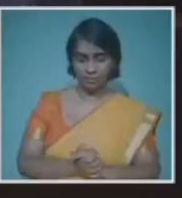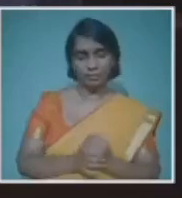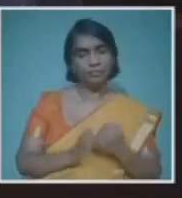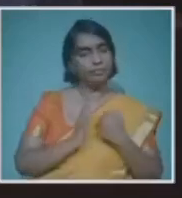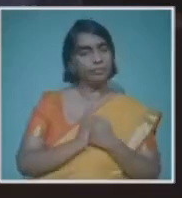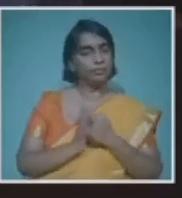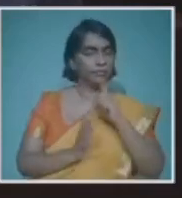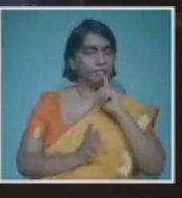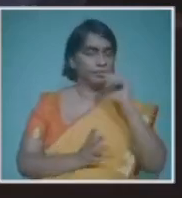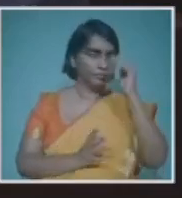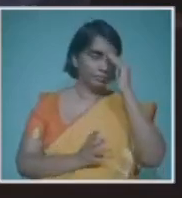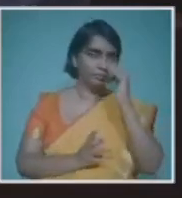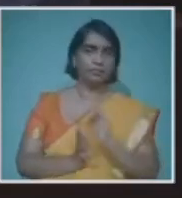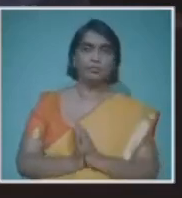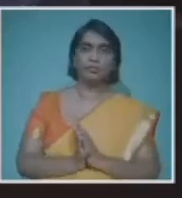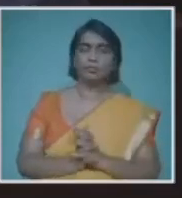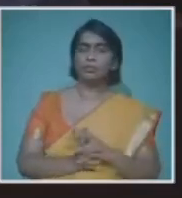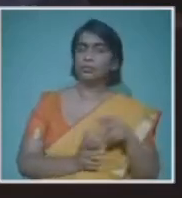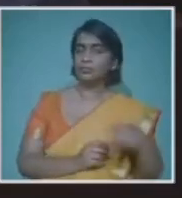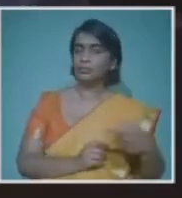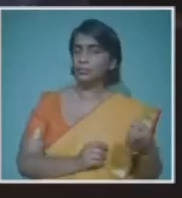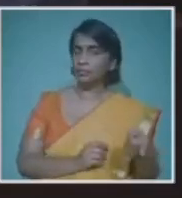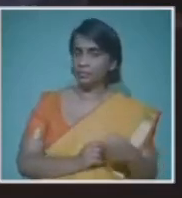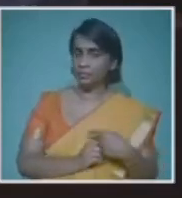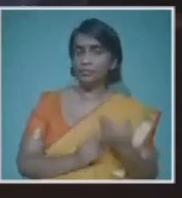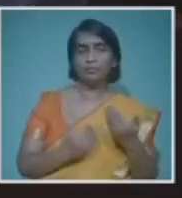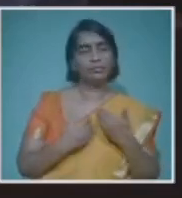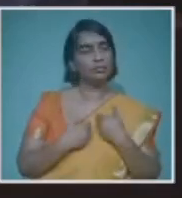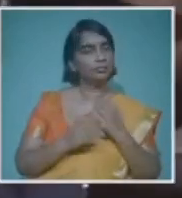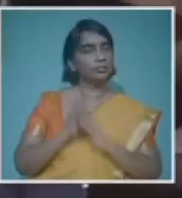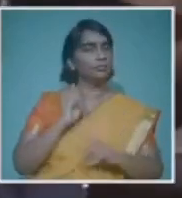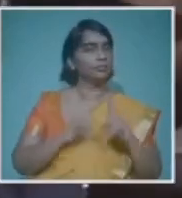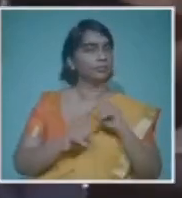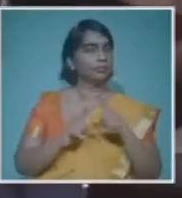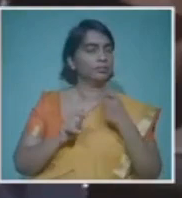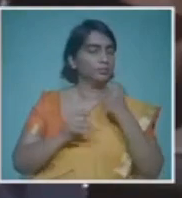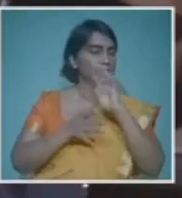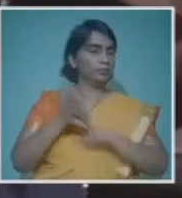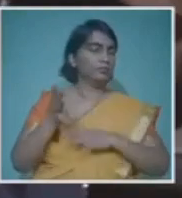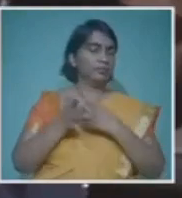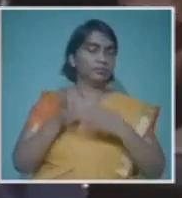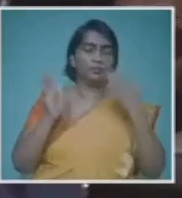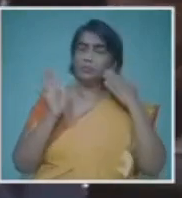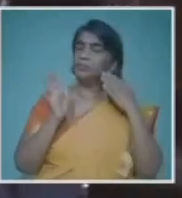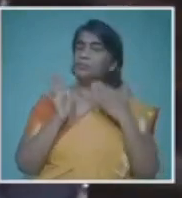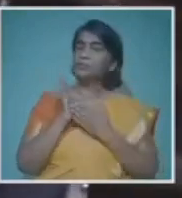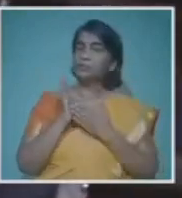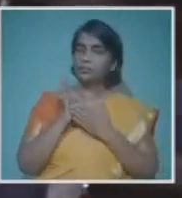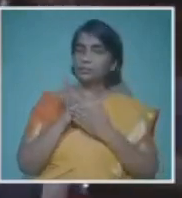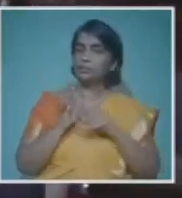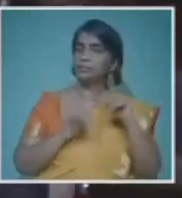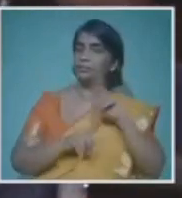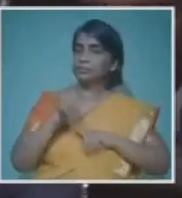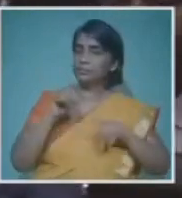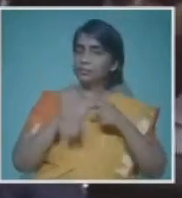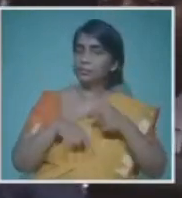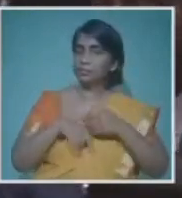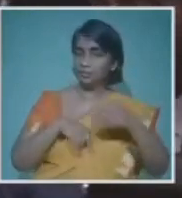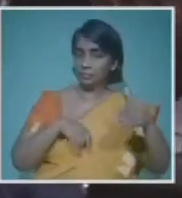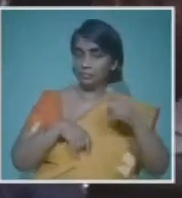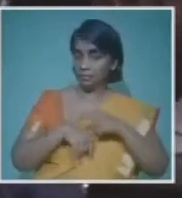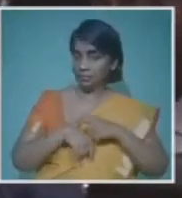ගරුකතා නායකතුමනි අද දිනේදී අපගේ අමාත්‍යාංශයේ වැය ශීර්ෂ පිළිබඳව සාකච්ඡා කරන මේ